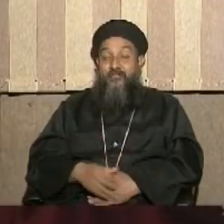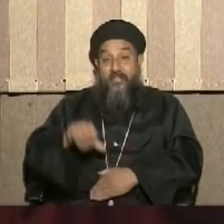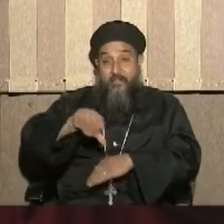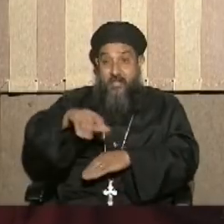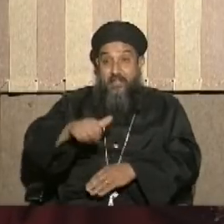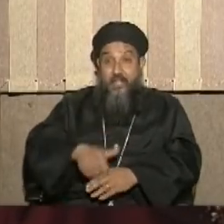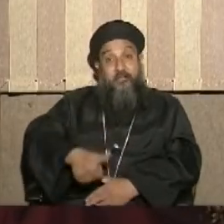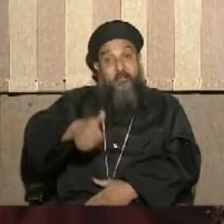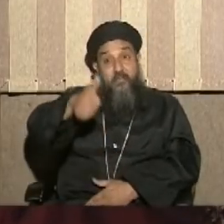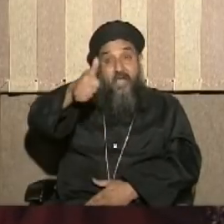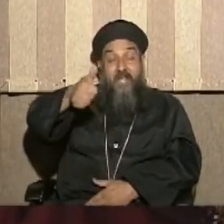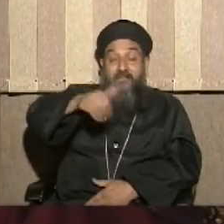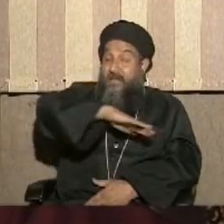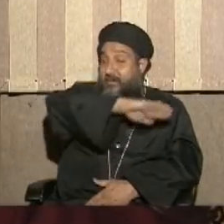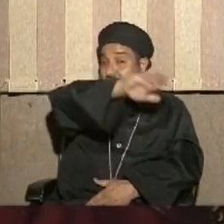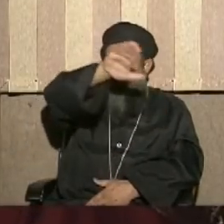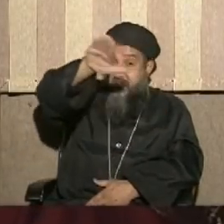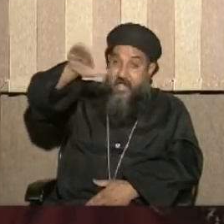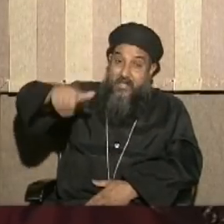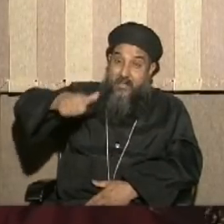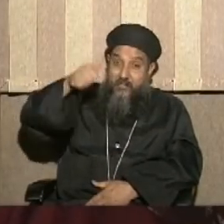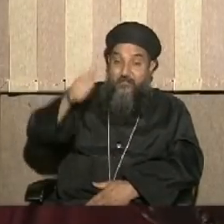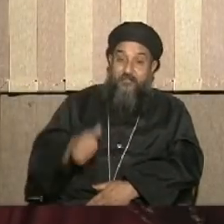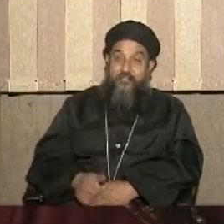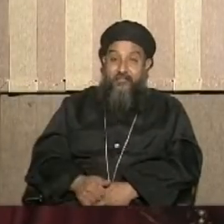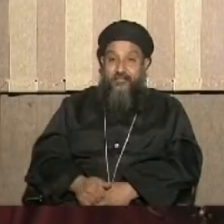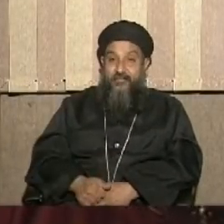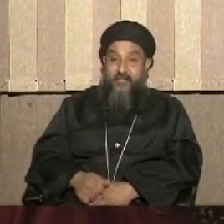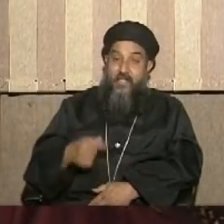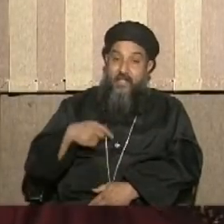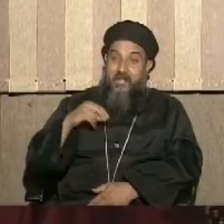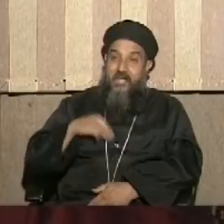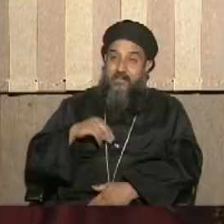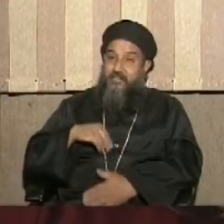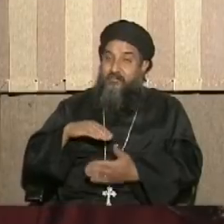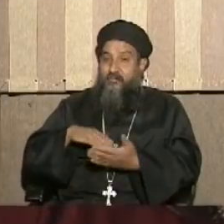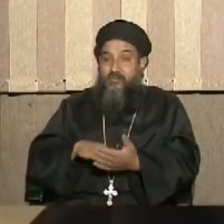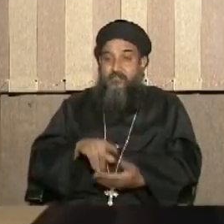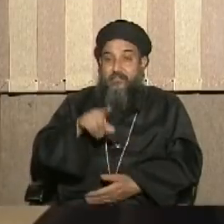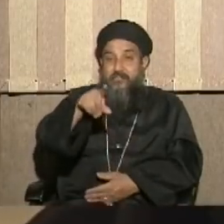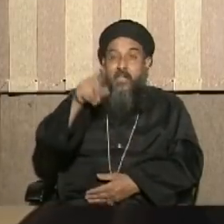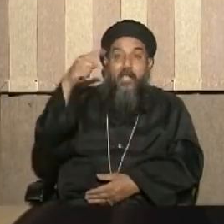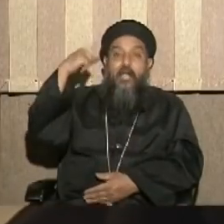أجمل وأعظم من أي قصر في الدنيا، نحن اللي ما نستاهل نقعد فيه.